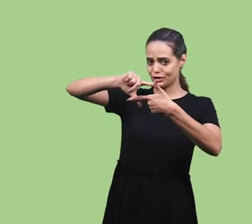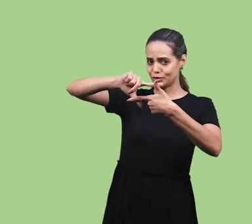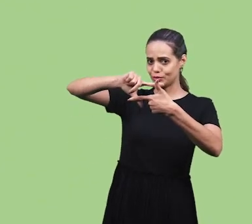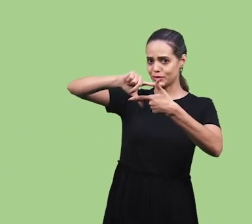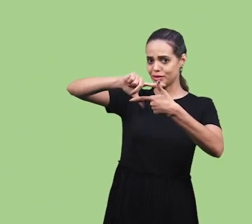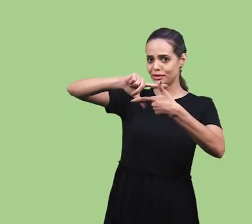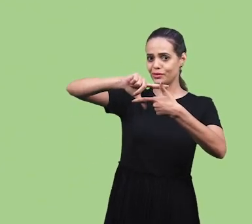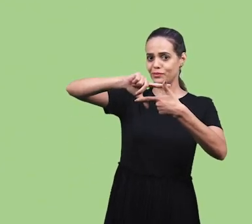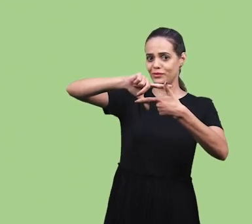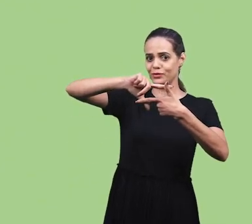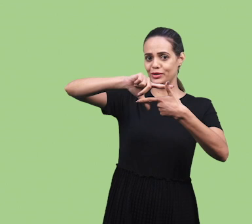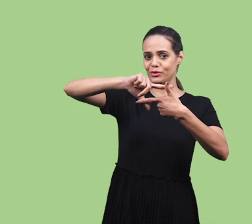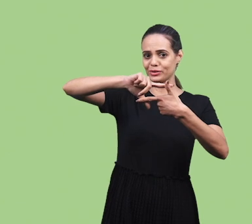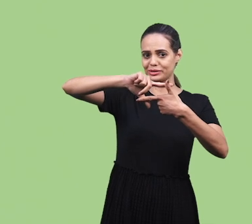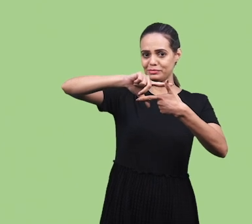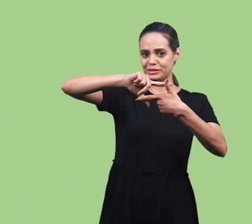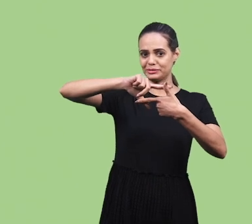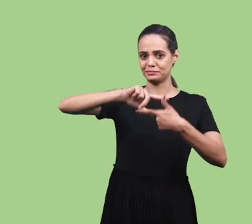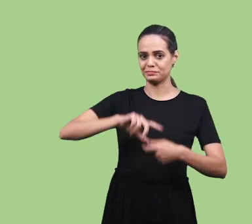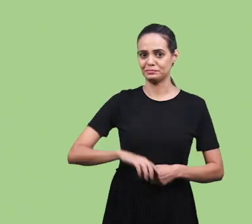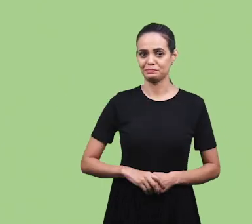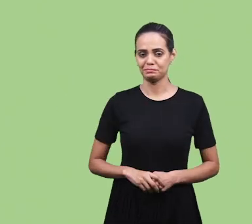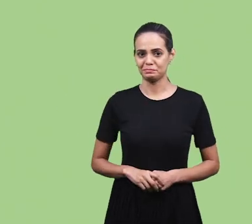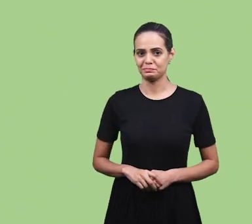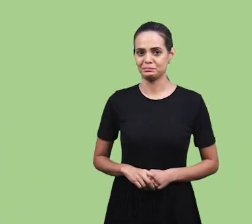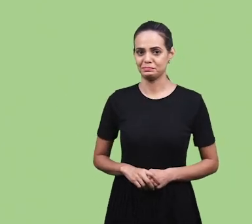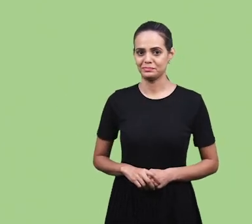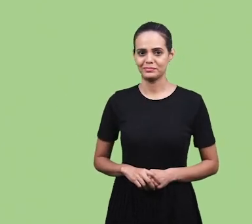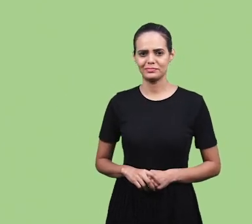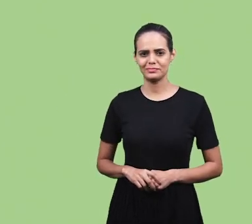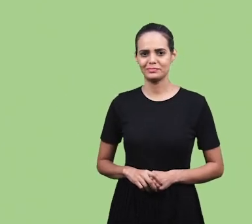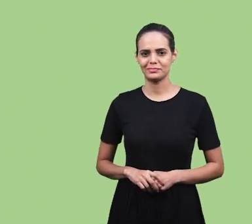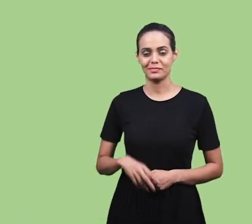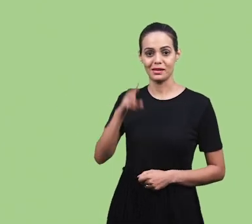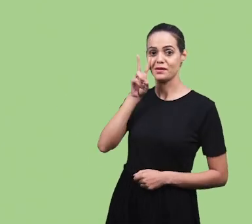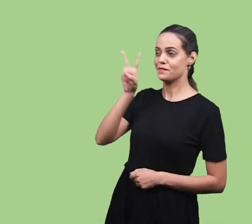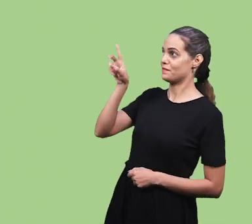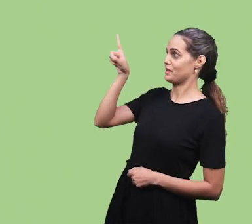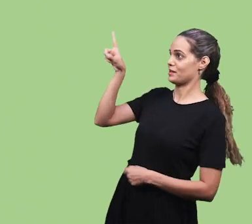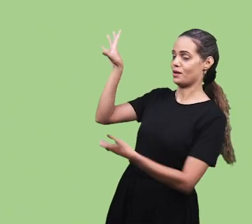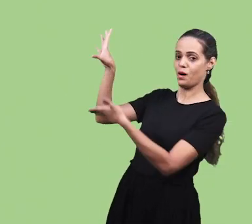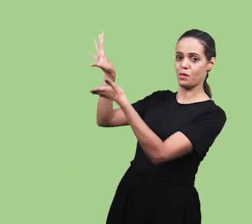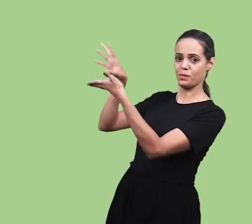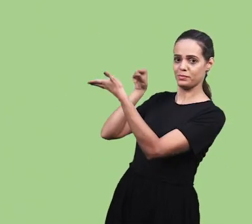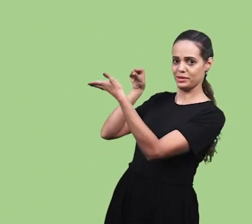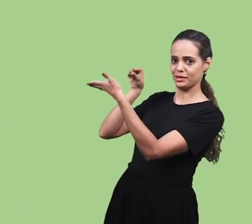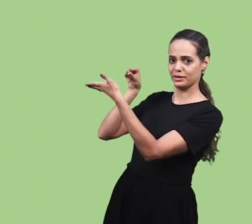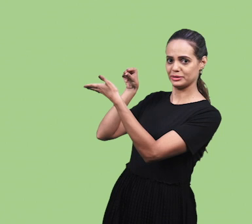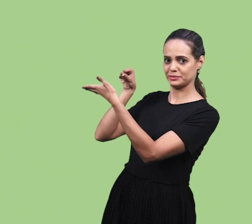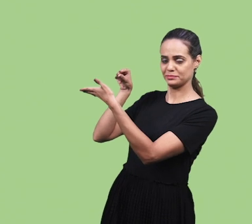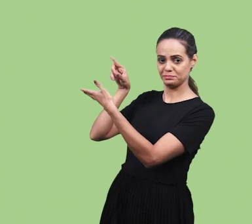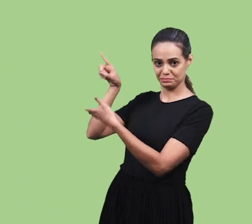allons garder tous les trous de la main gauche